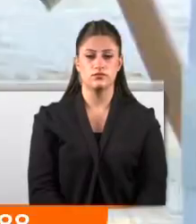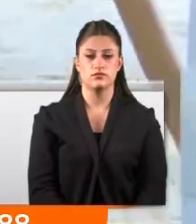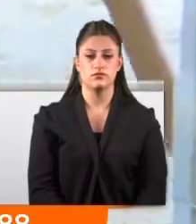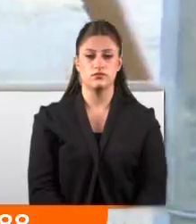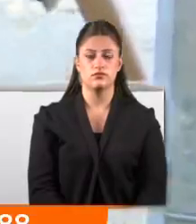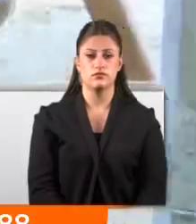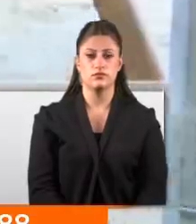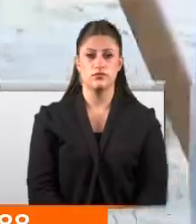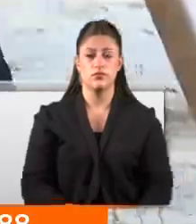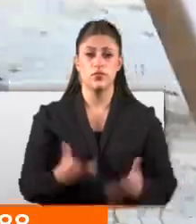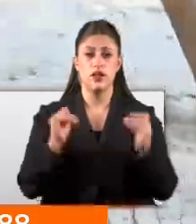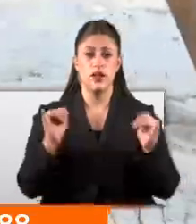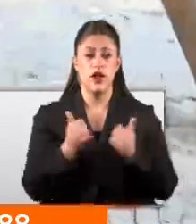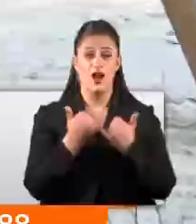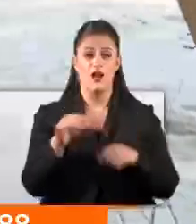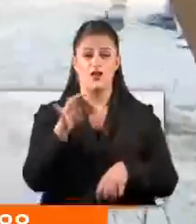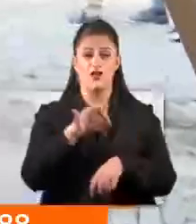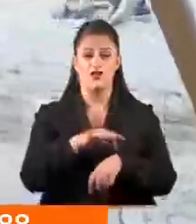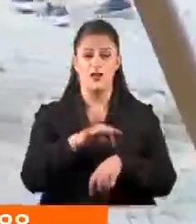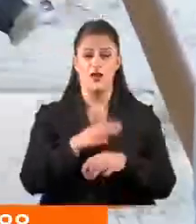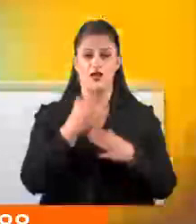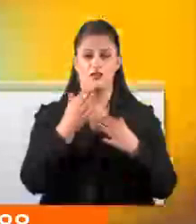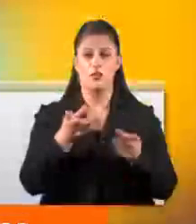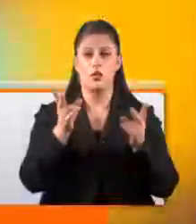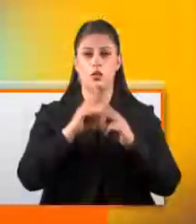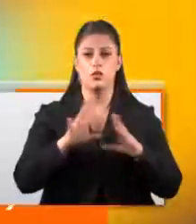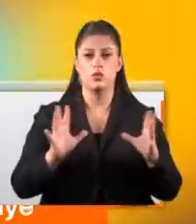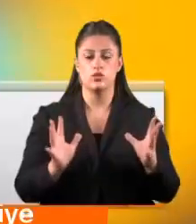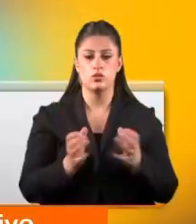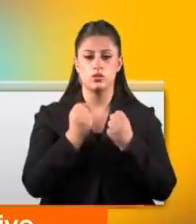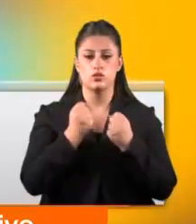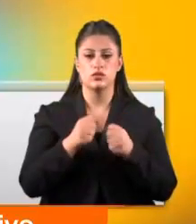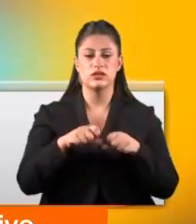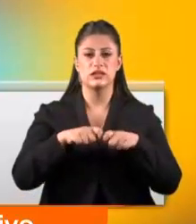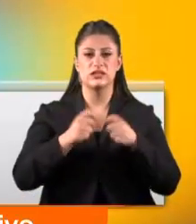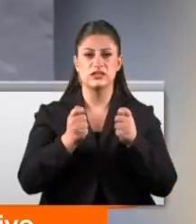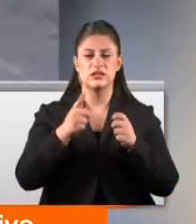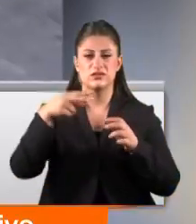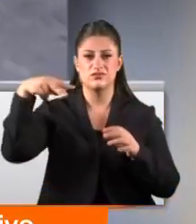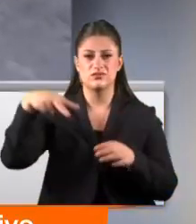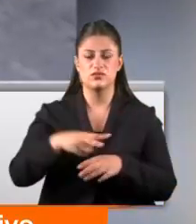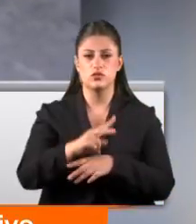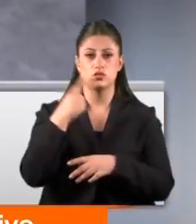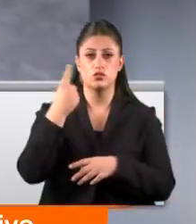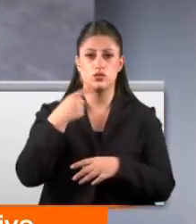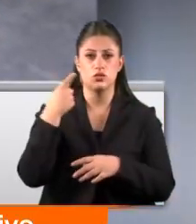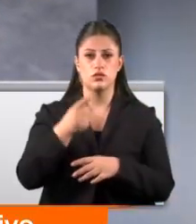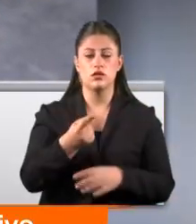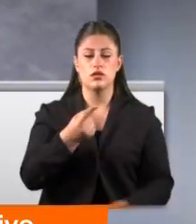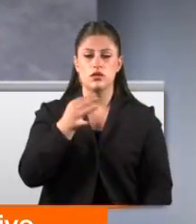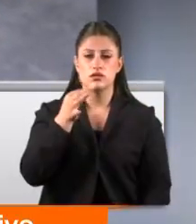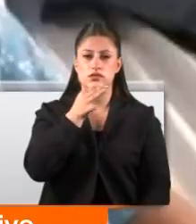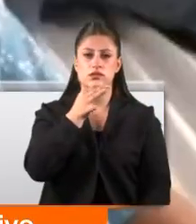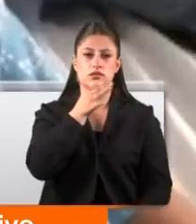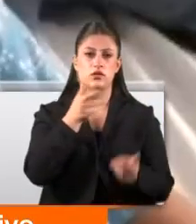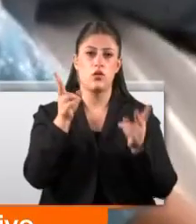etmediniz? En eğlenceli anlarından biriydi, ölümden döndü. Kırık kaydırak yüzünden bir çocuk az kalsın canından